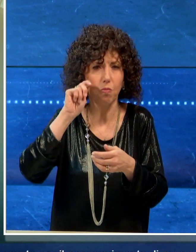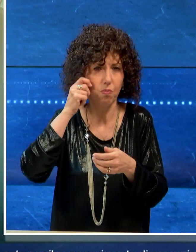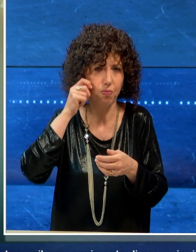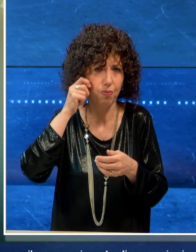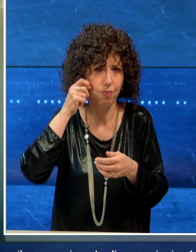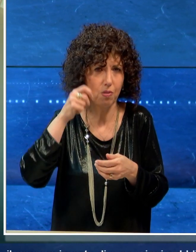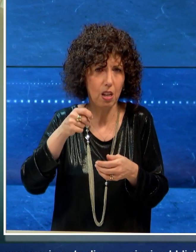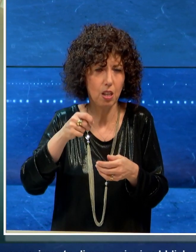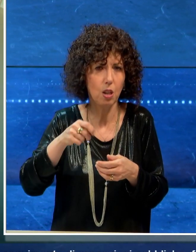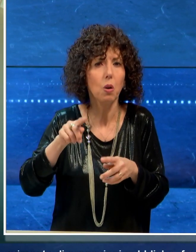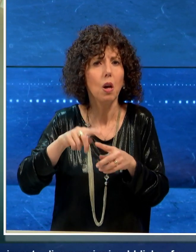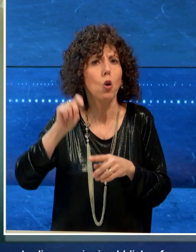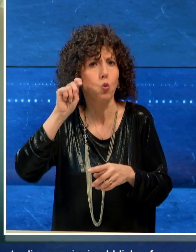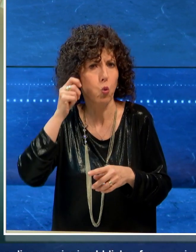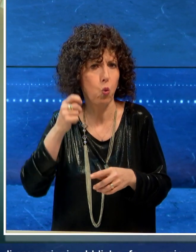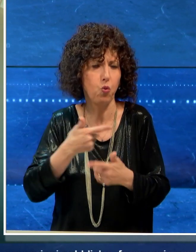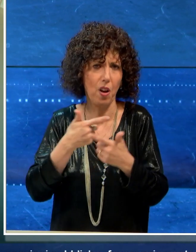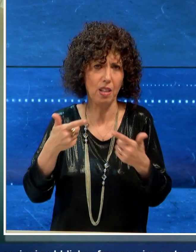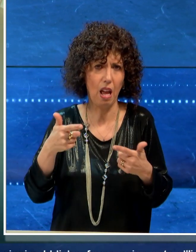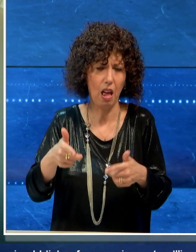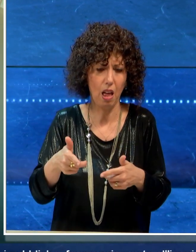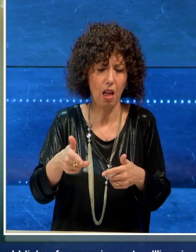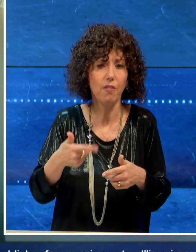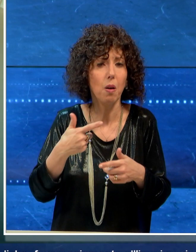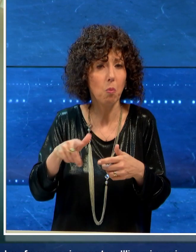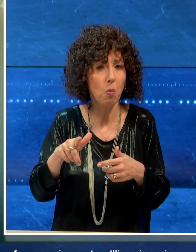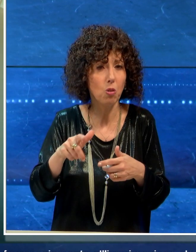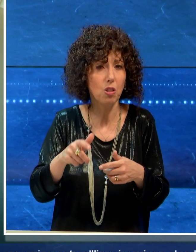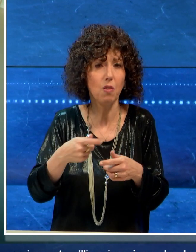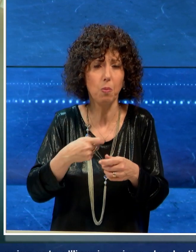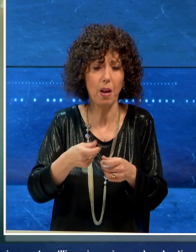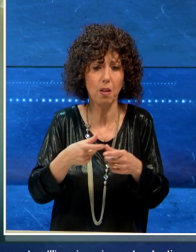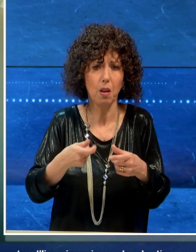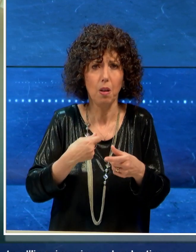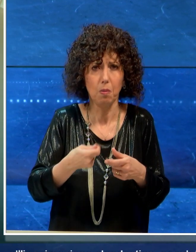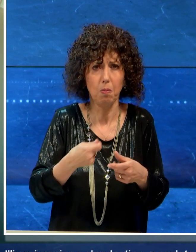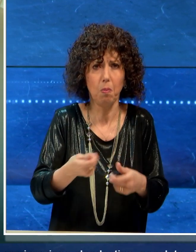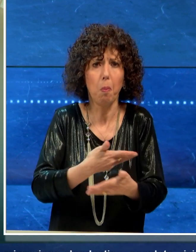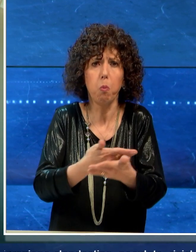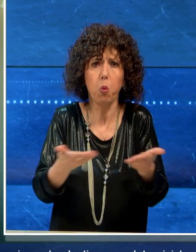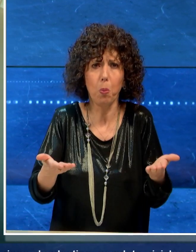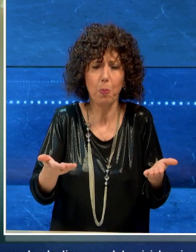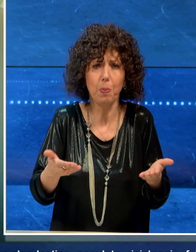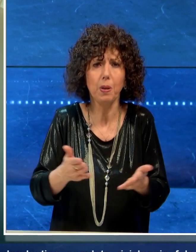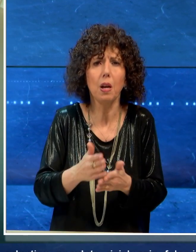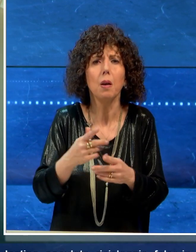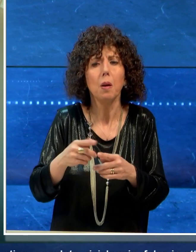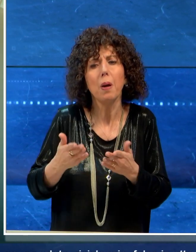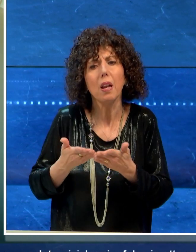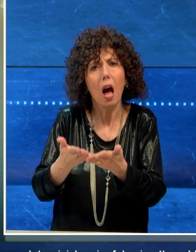delinquere truffa aggravata per il conseguimento di erogazioni Pubbliche favoreggiamento